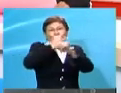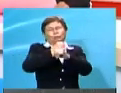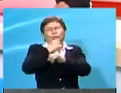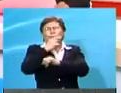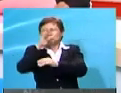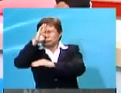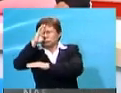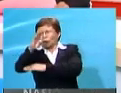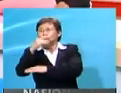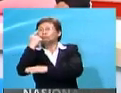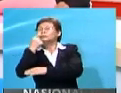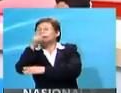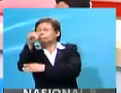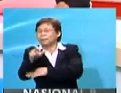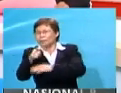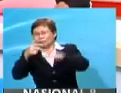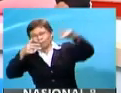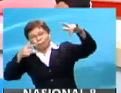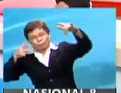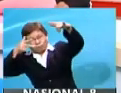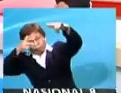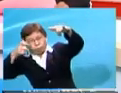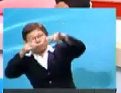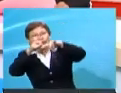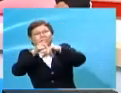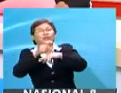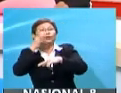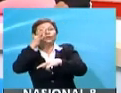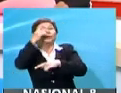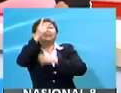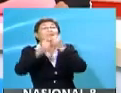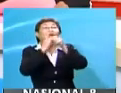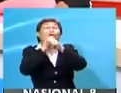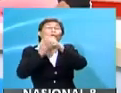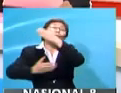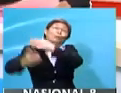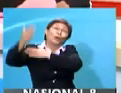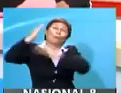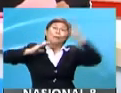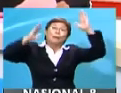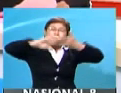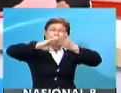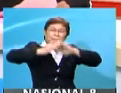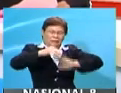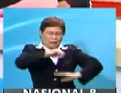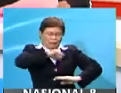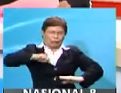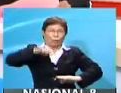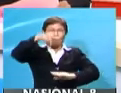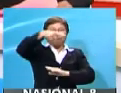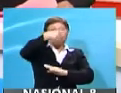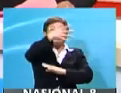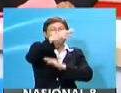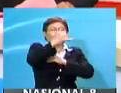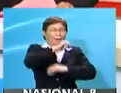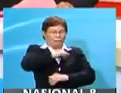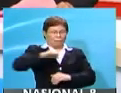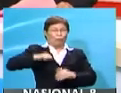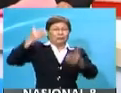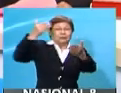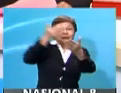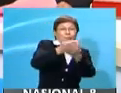pesawat Mas MH17 di ukrain setahun lalu Malaysia yang menjadi anggota Majlis 15 anggota itu